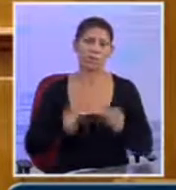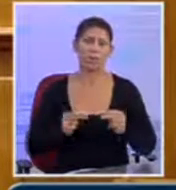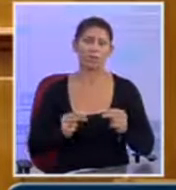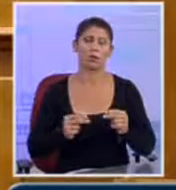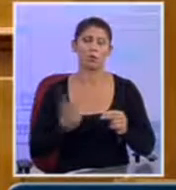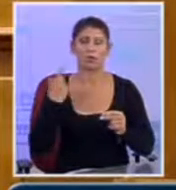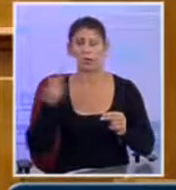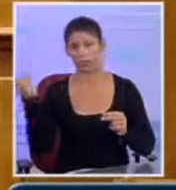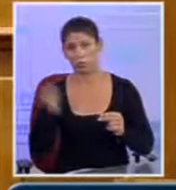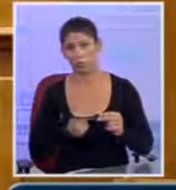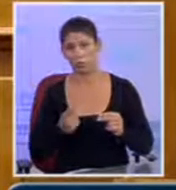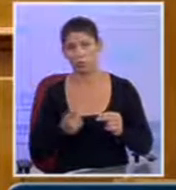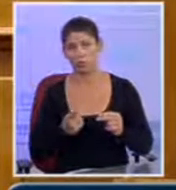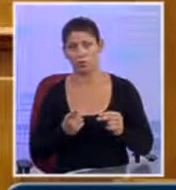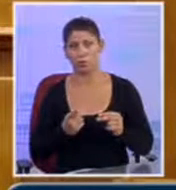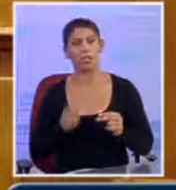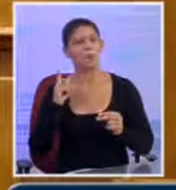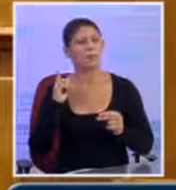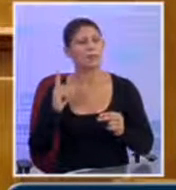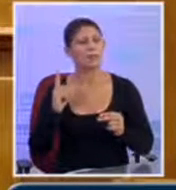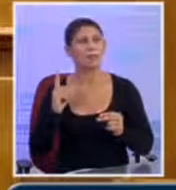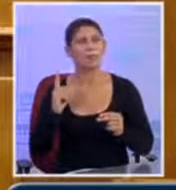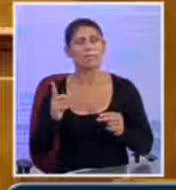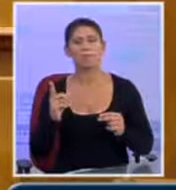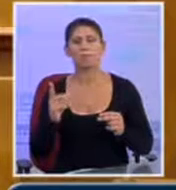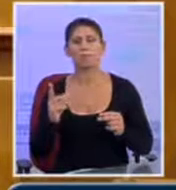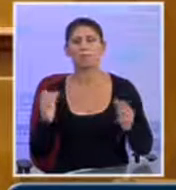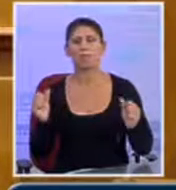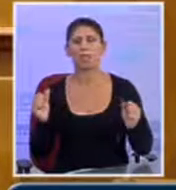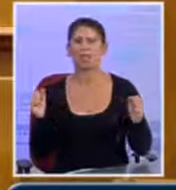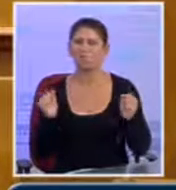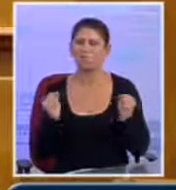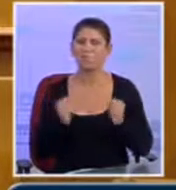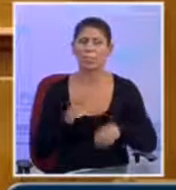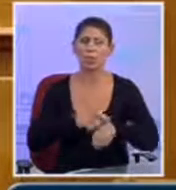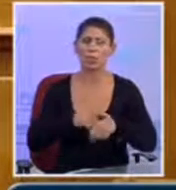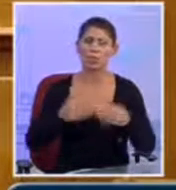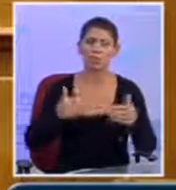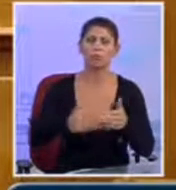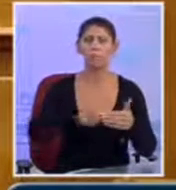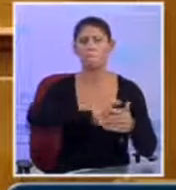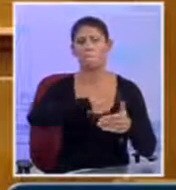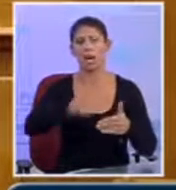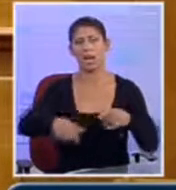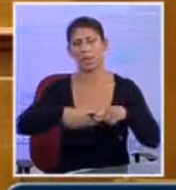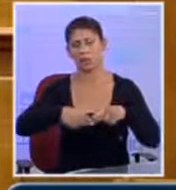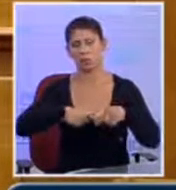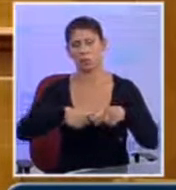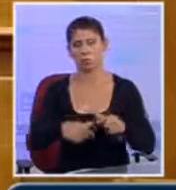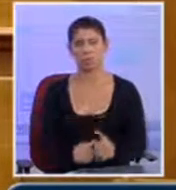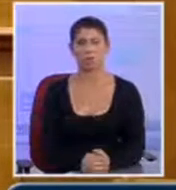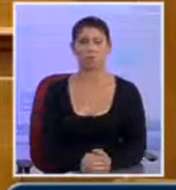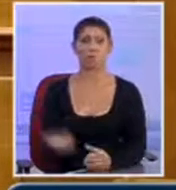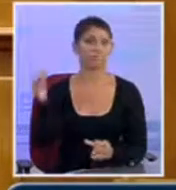και αμετάκλητα και σε ένα σφιχτικό χρονικό ορίζοντα μέχρι τα Χριστούγεννα. Η ένταξη